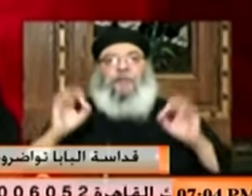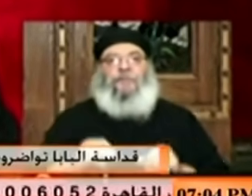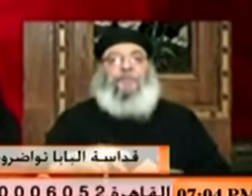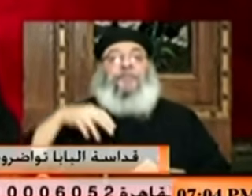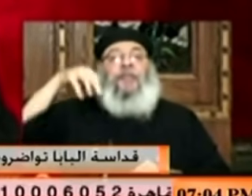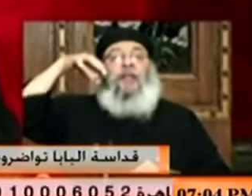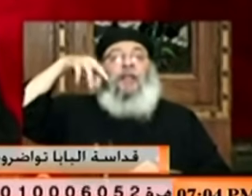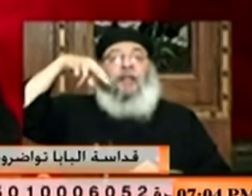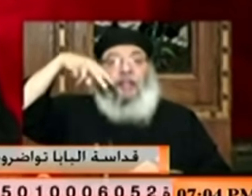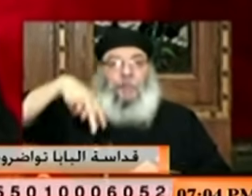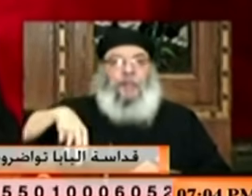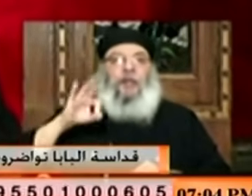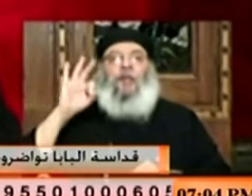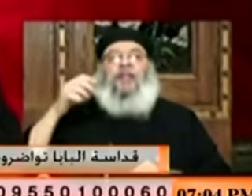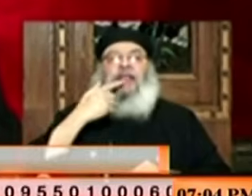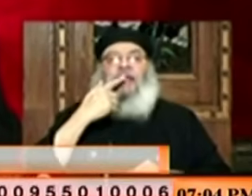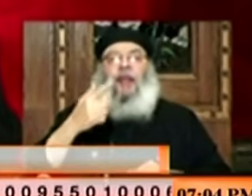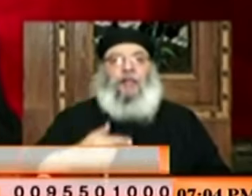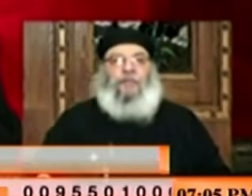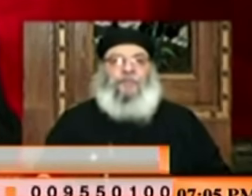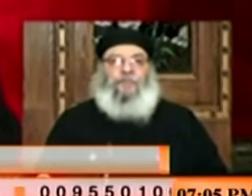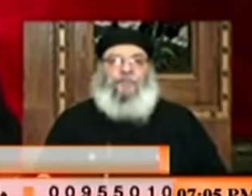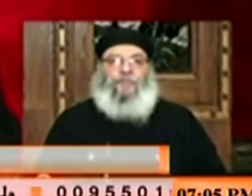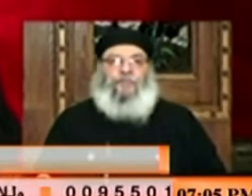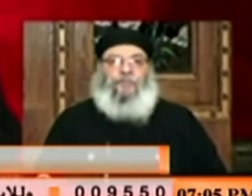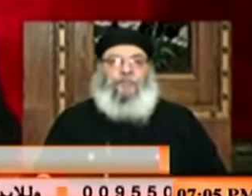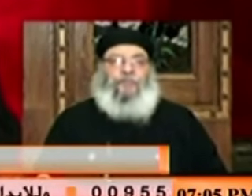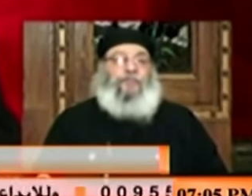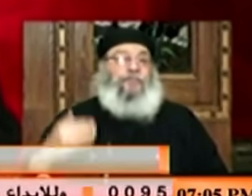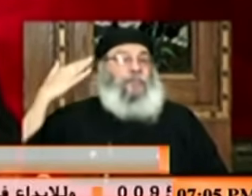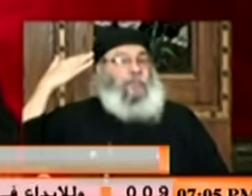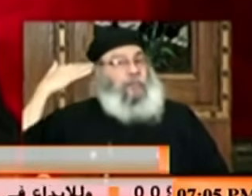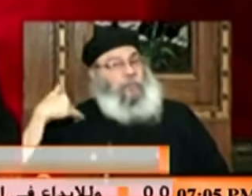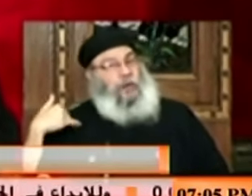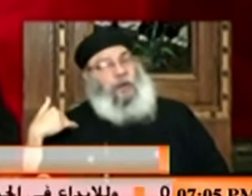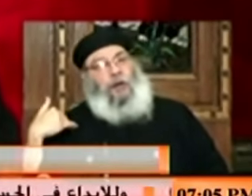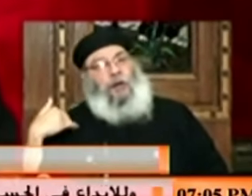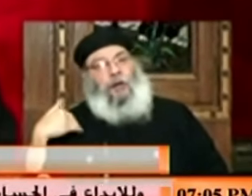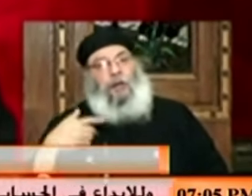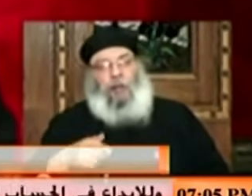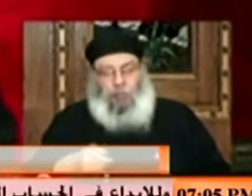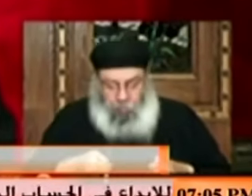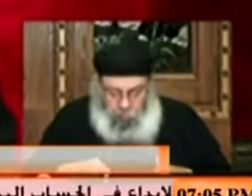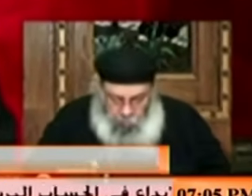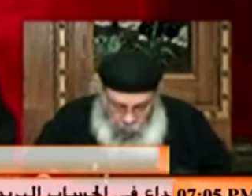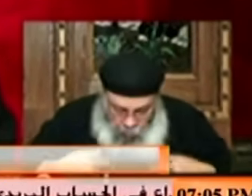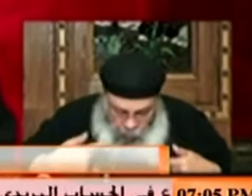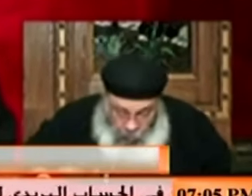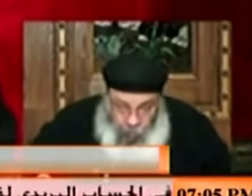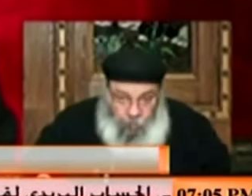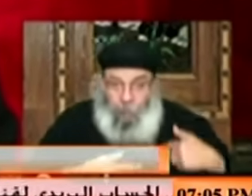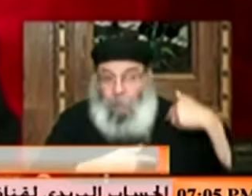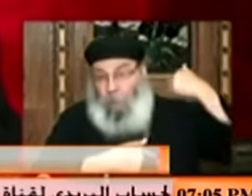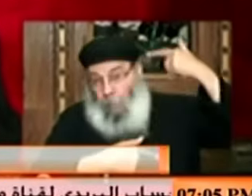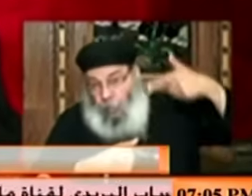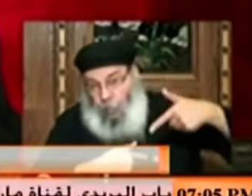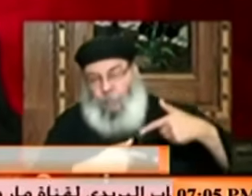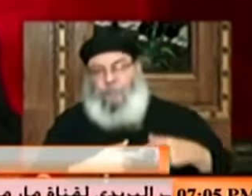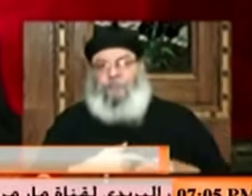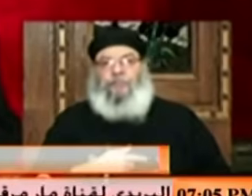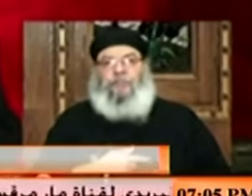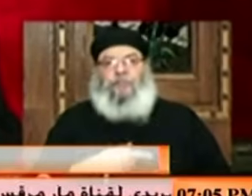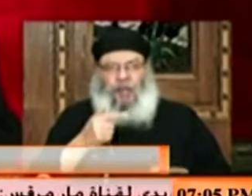38 سنه المراه المنحنيه في المقابل هي كان